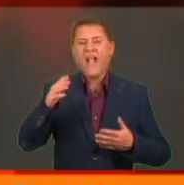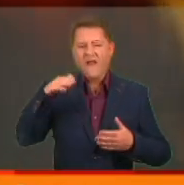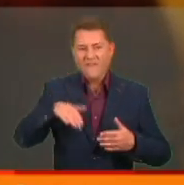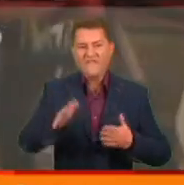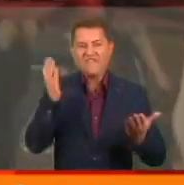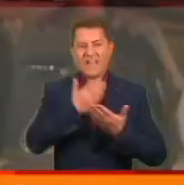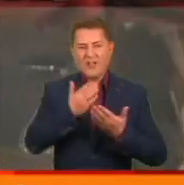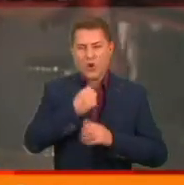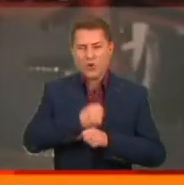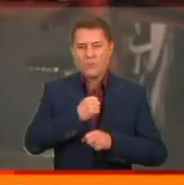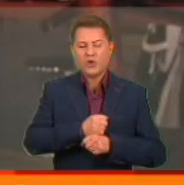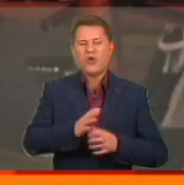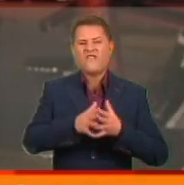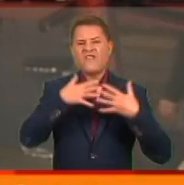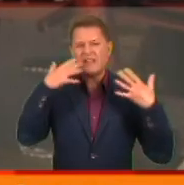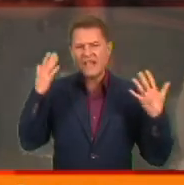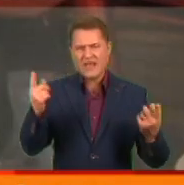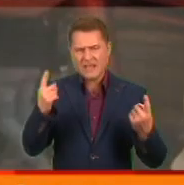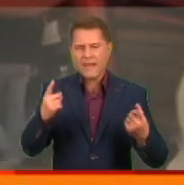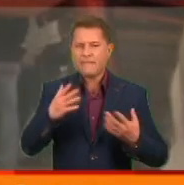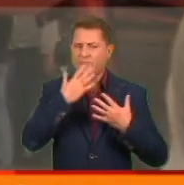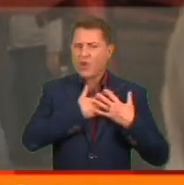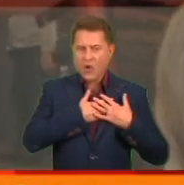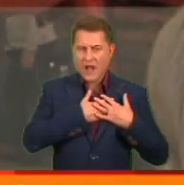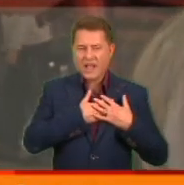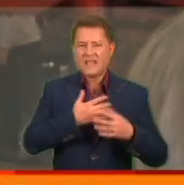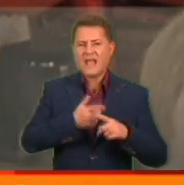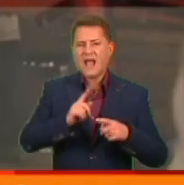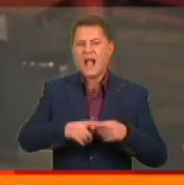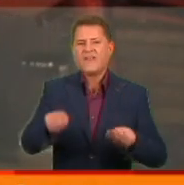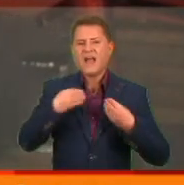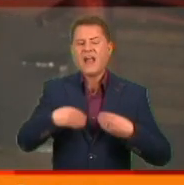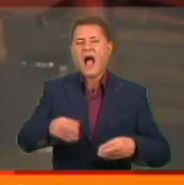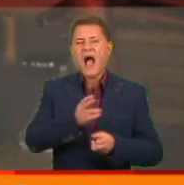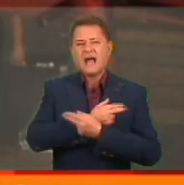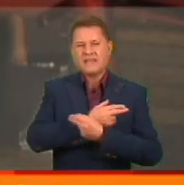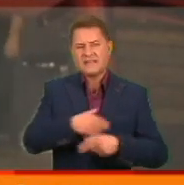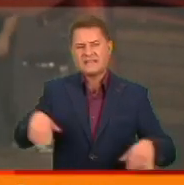про велике кохання, про людину, котра мені дала ангельські крила.